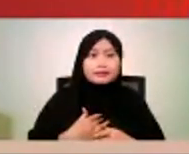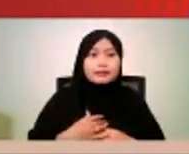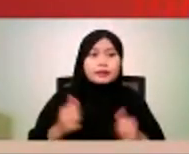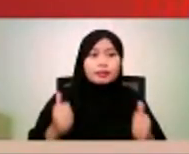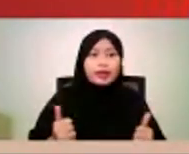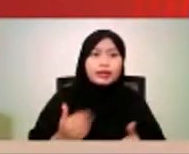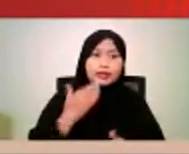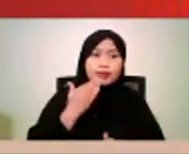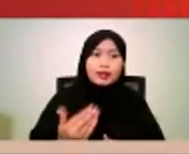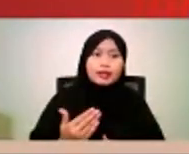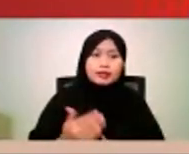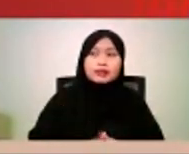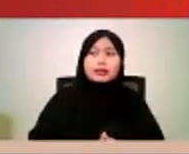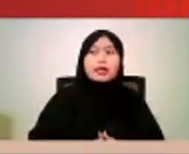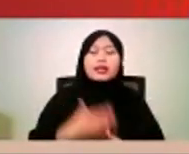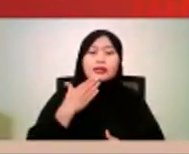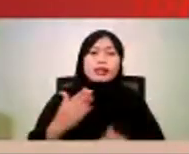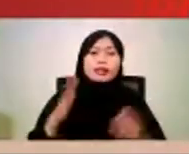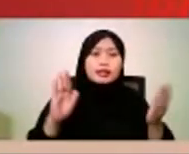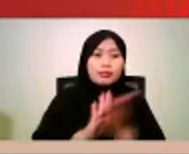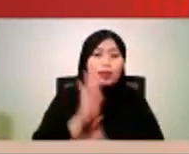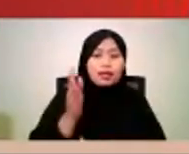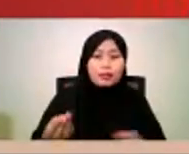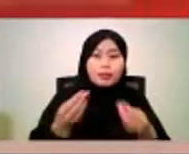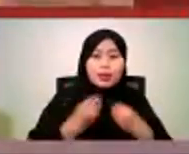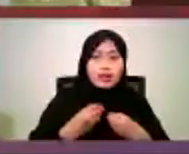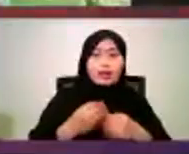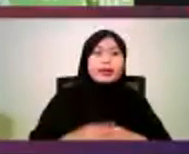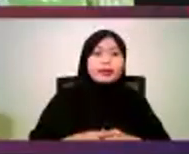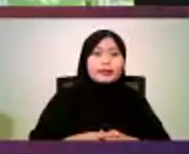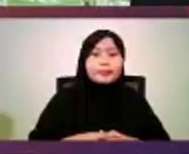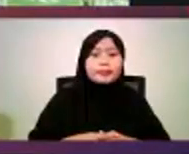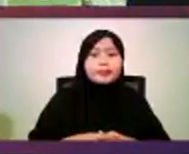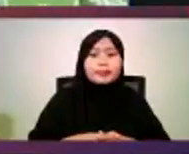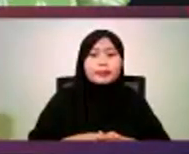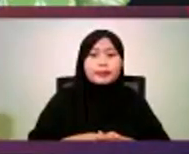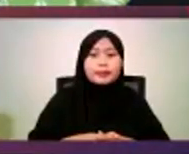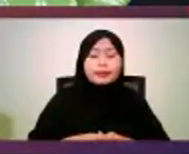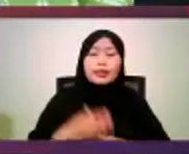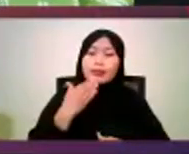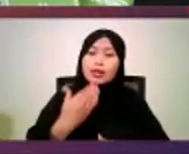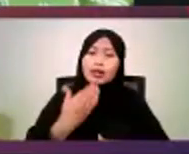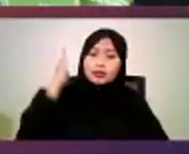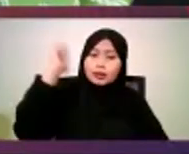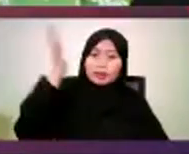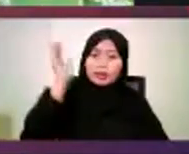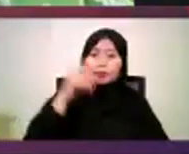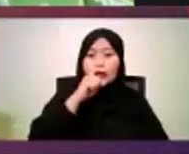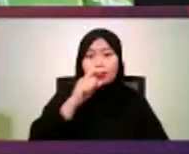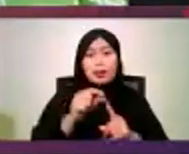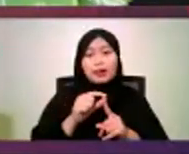terima kasih atas kesempatan yang telah diberikan eh terima kasih atas pemaparan yang telah diberikan oleh bakteri